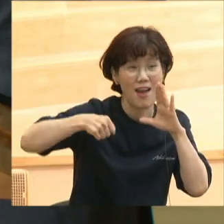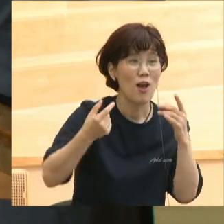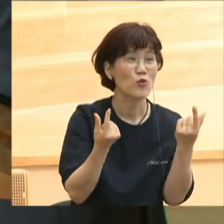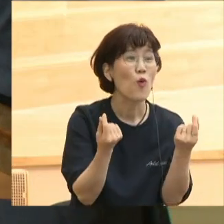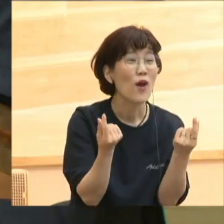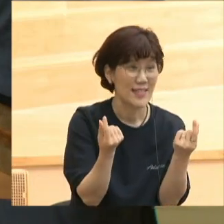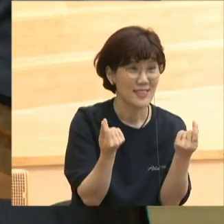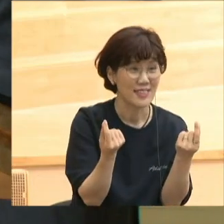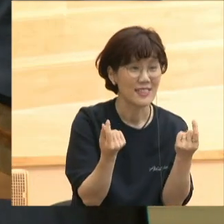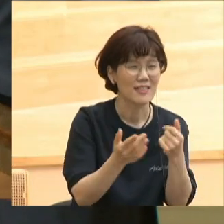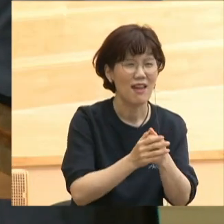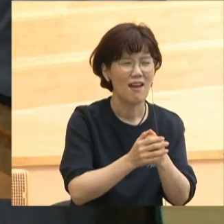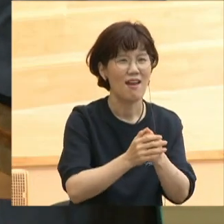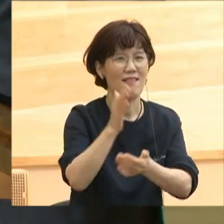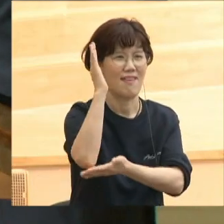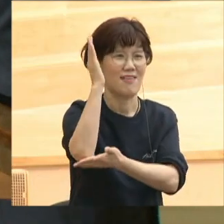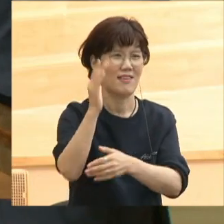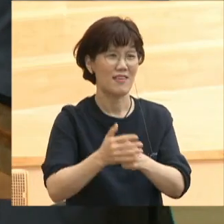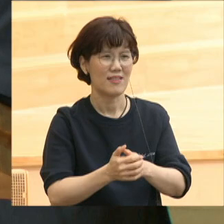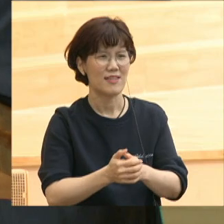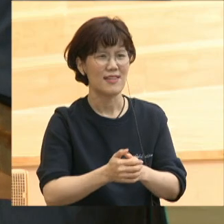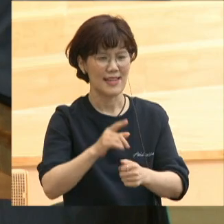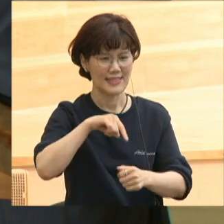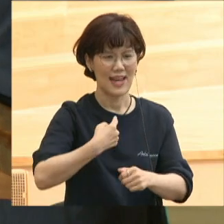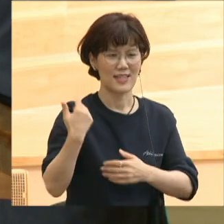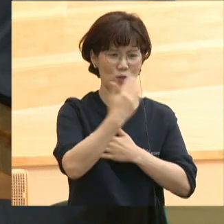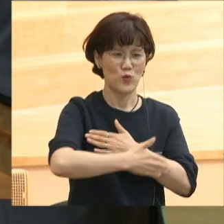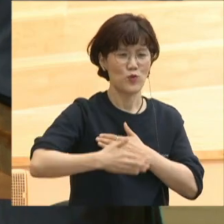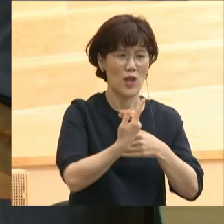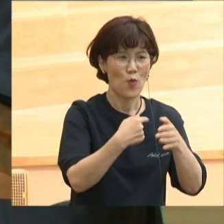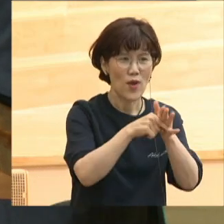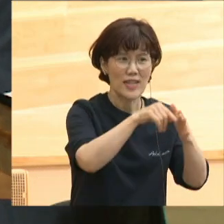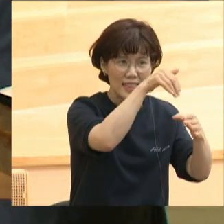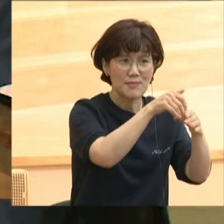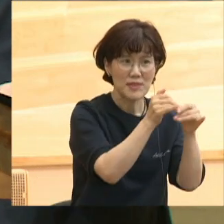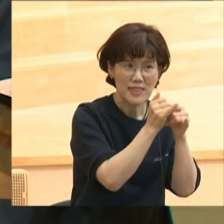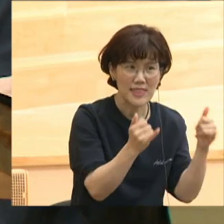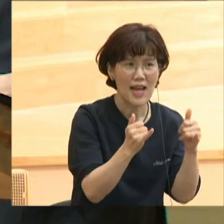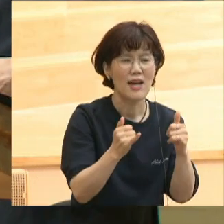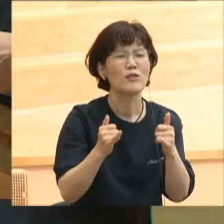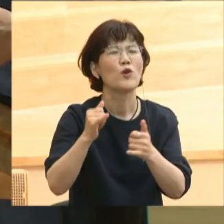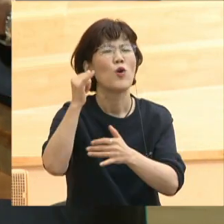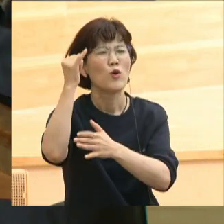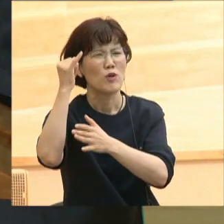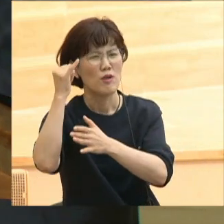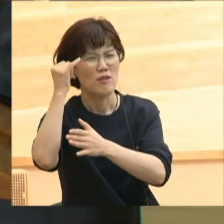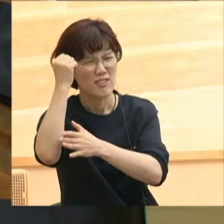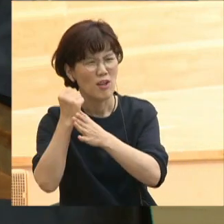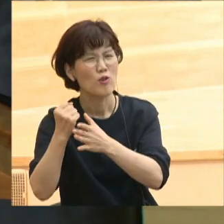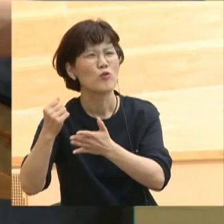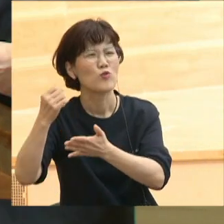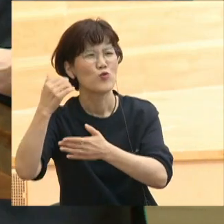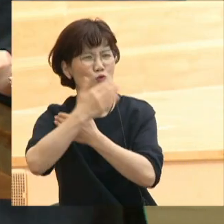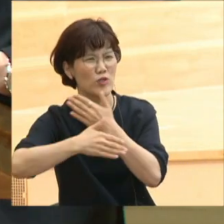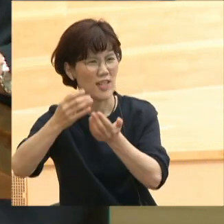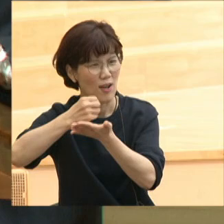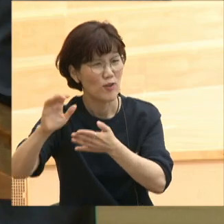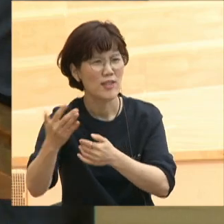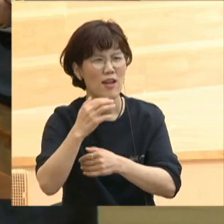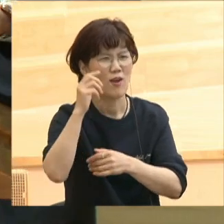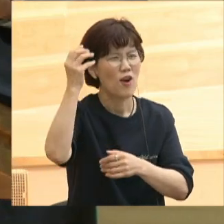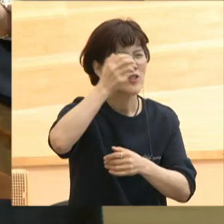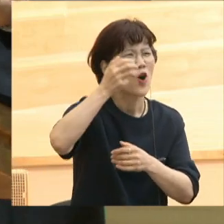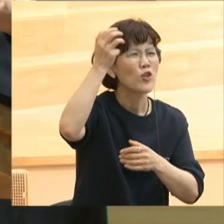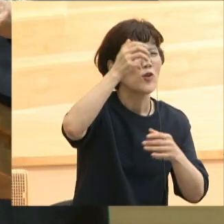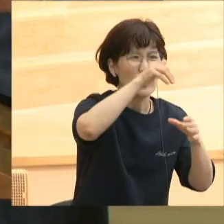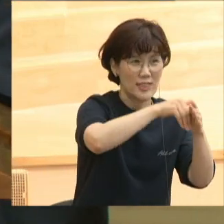소리 지르듯이 얘기합니다. 자기 육체를 위하여 심는 자는 육체로부터 썩어질 것을 거두고 성령을 위하여